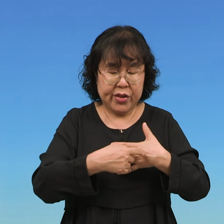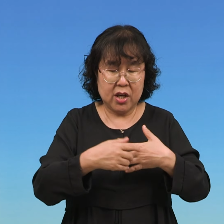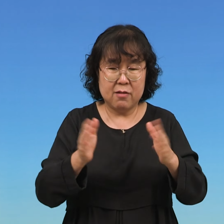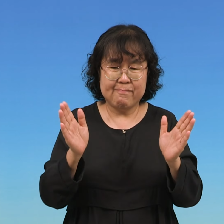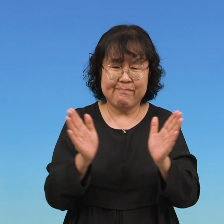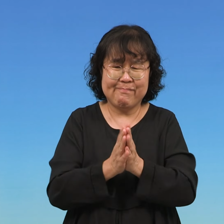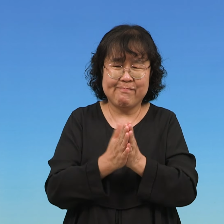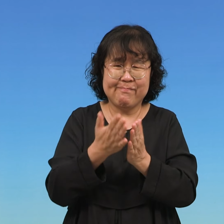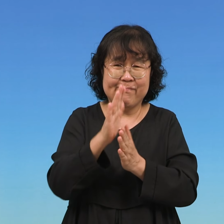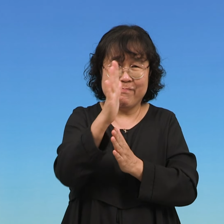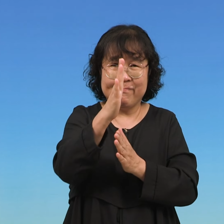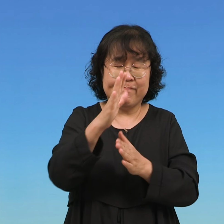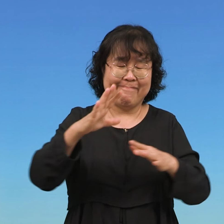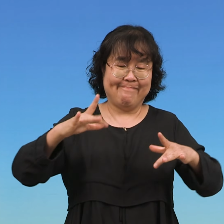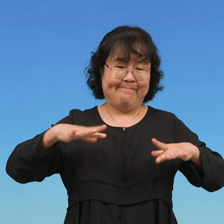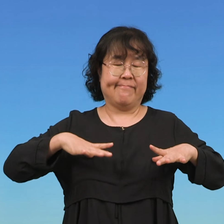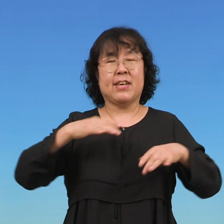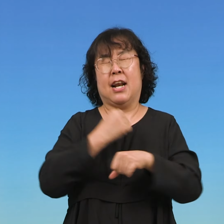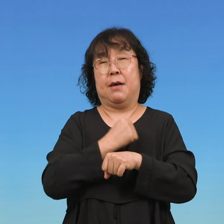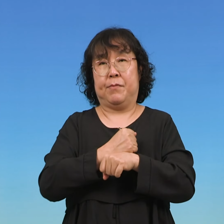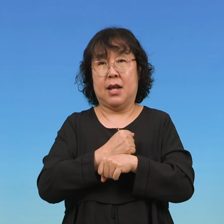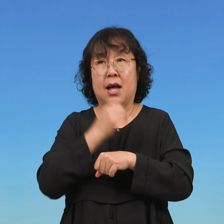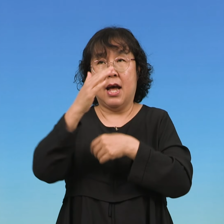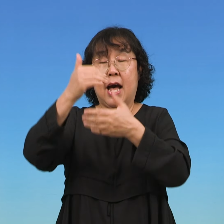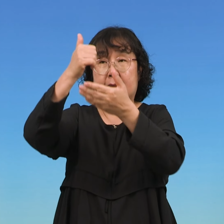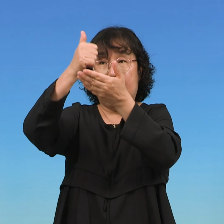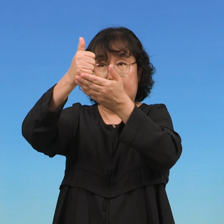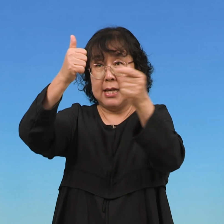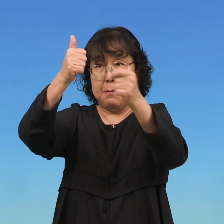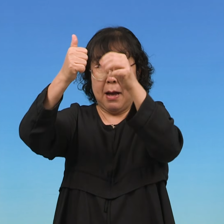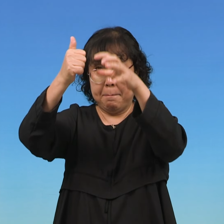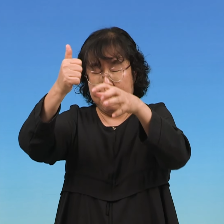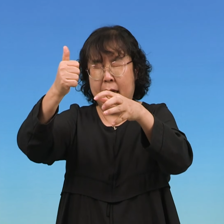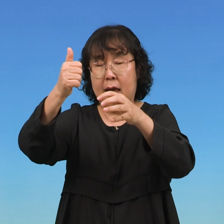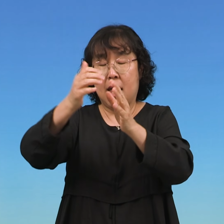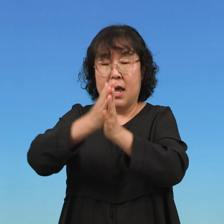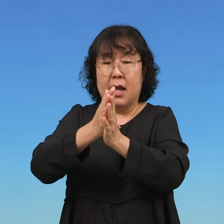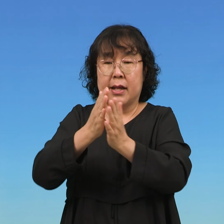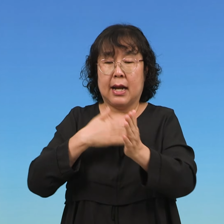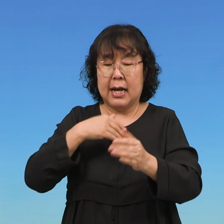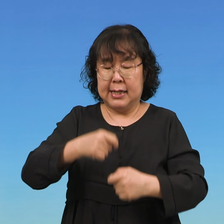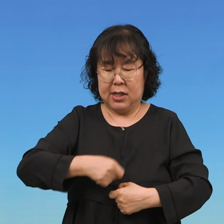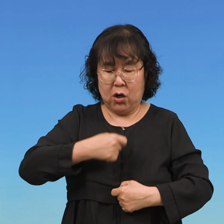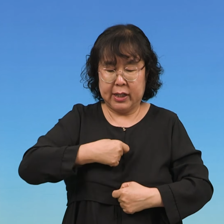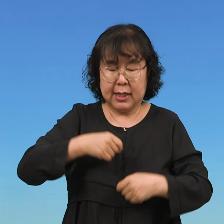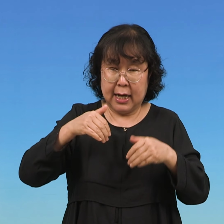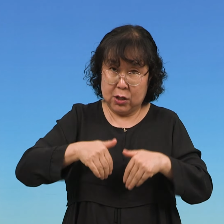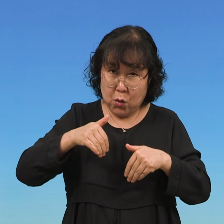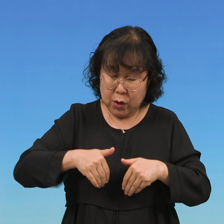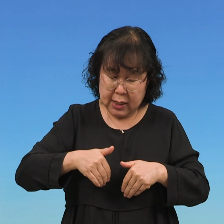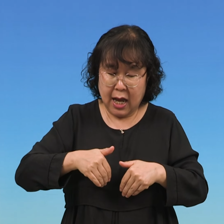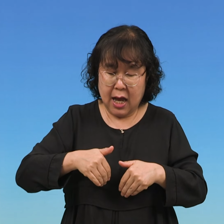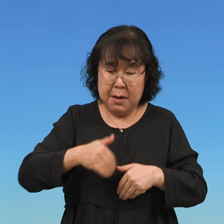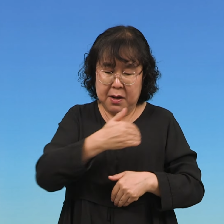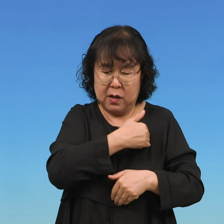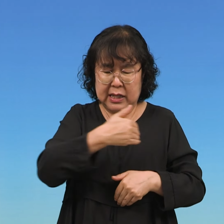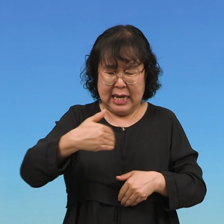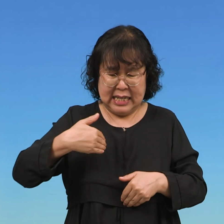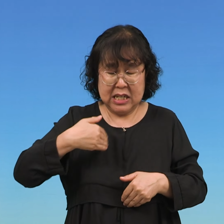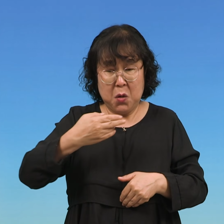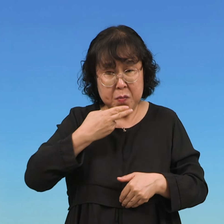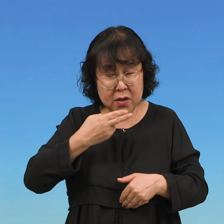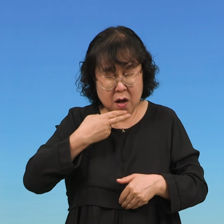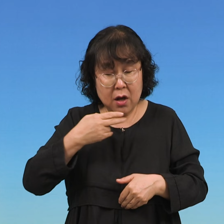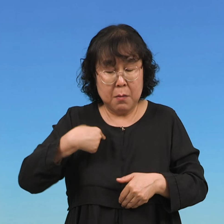하나님 앞에 얼마나 정직한 종이인가 이런 부분에 내가 자신이 없으면 많이 모이는 걸 자랑해요 우리 교회가 뭐 얼마나